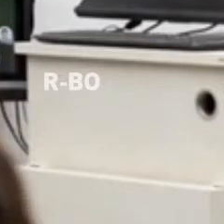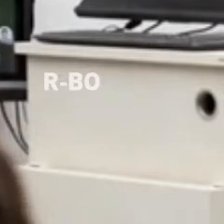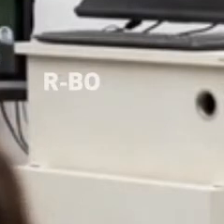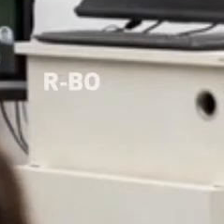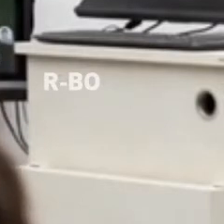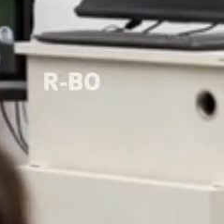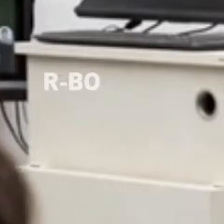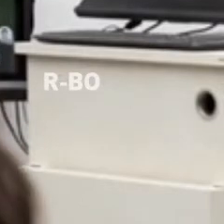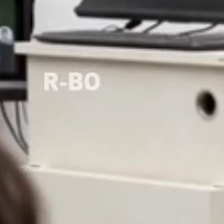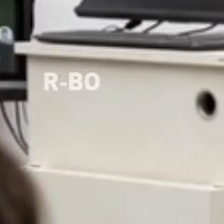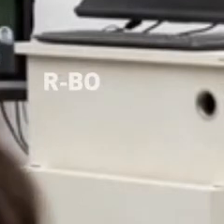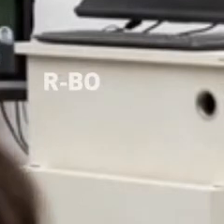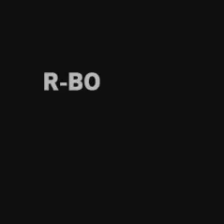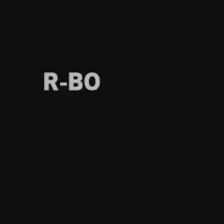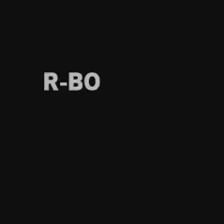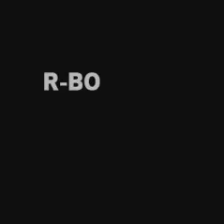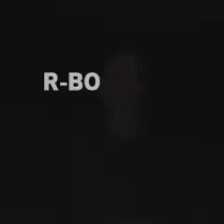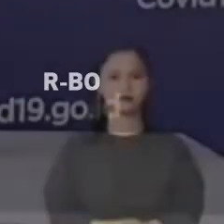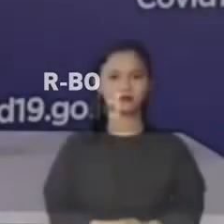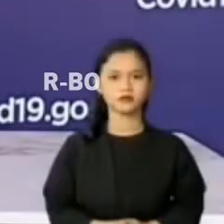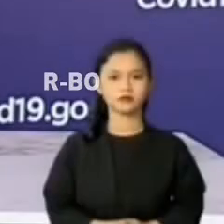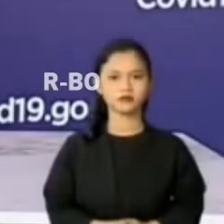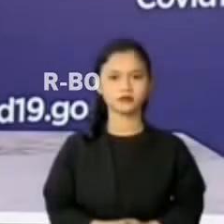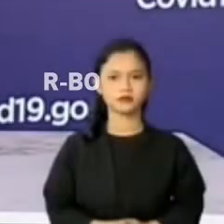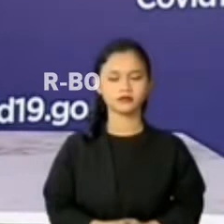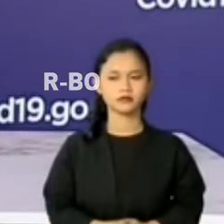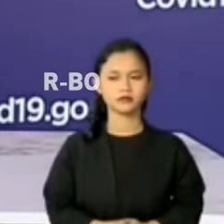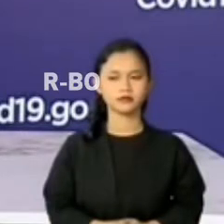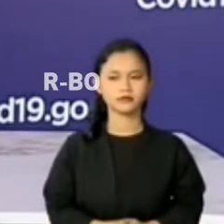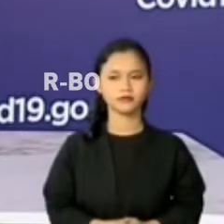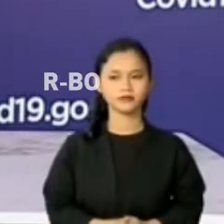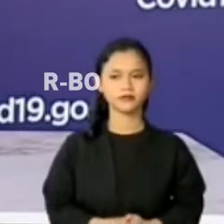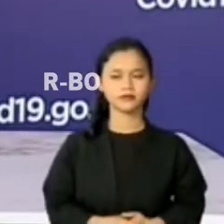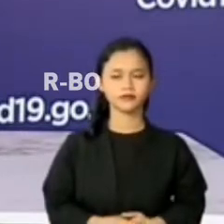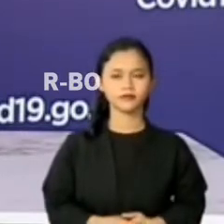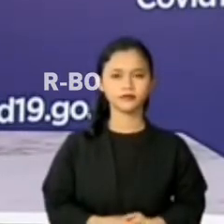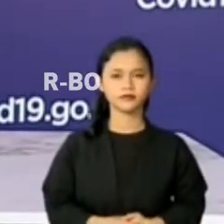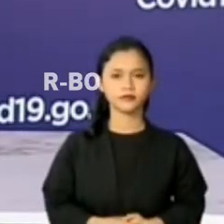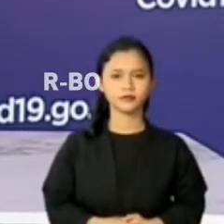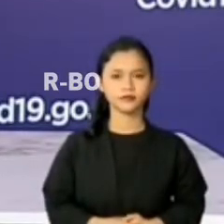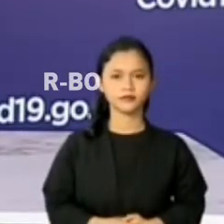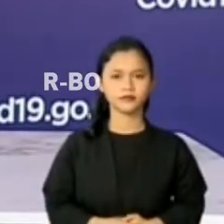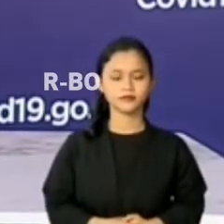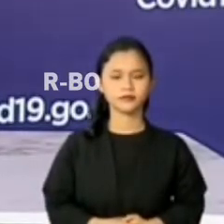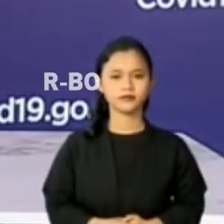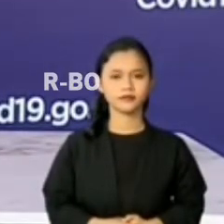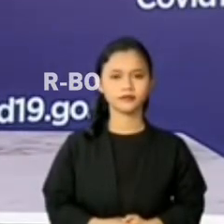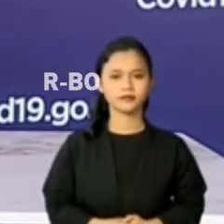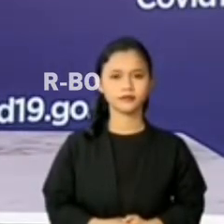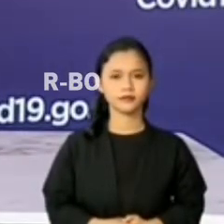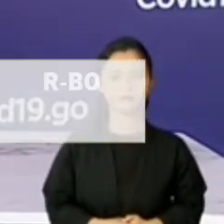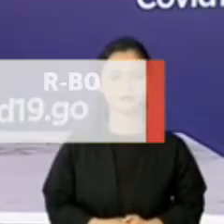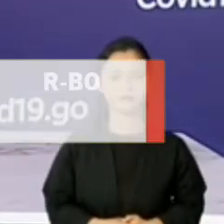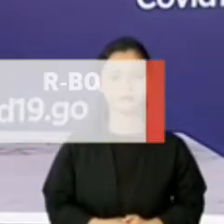akan datang. Juru bicara Satuan Petugas atau Satgas Penanganan COVID-19 Wiku Adhisa Smito mengatakan,